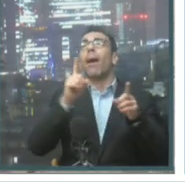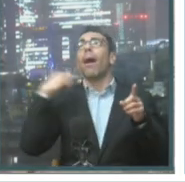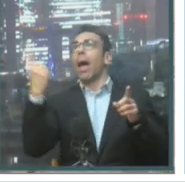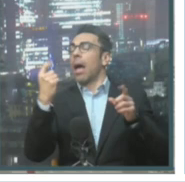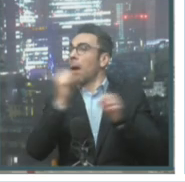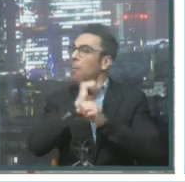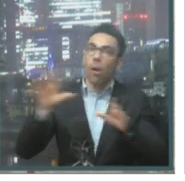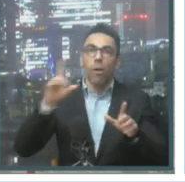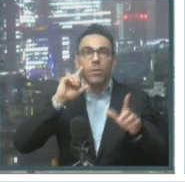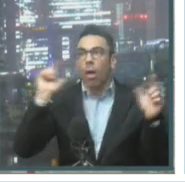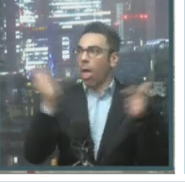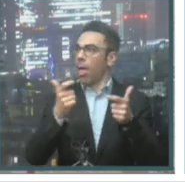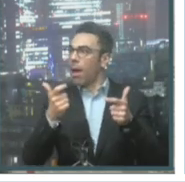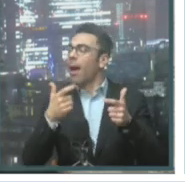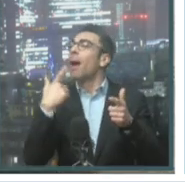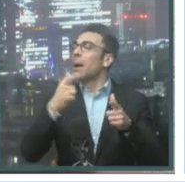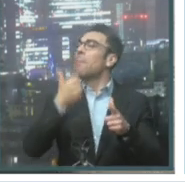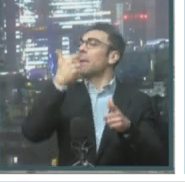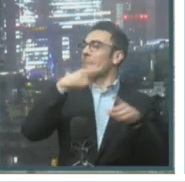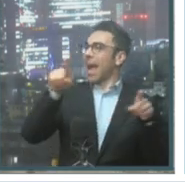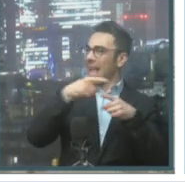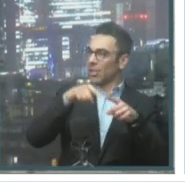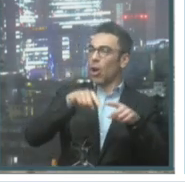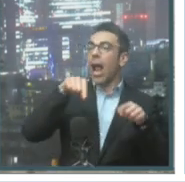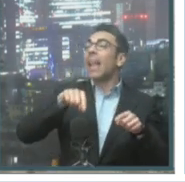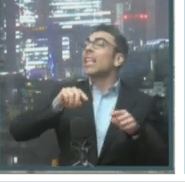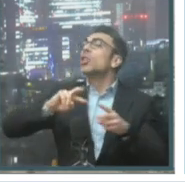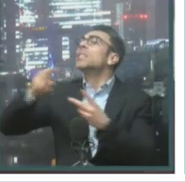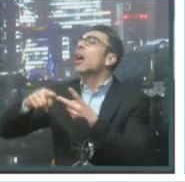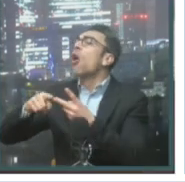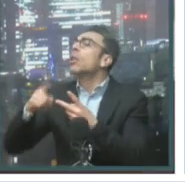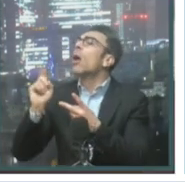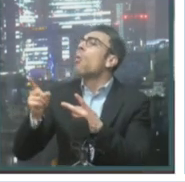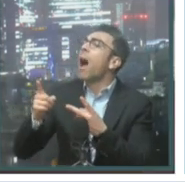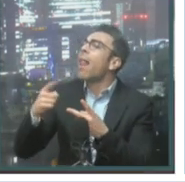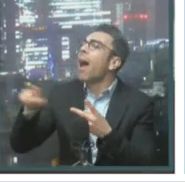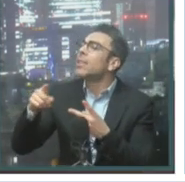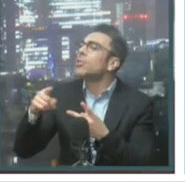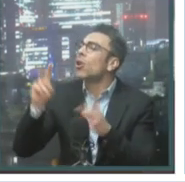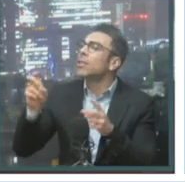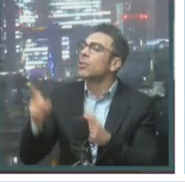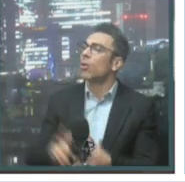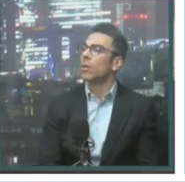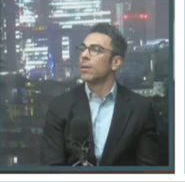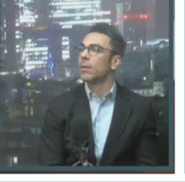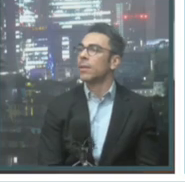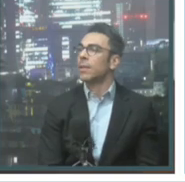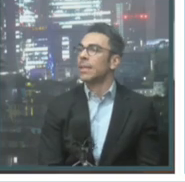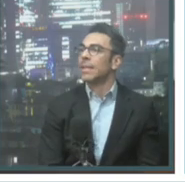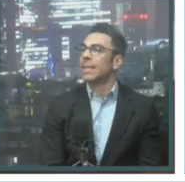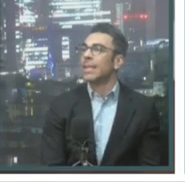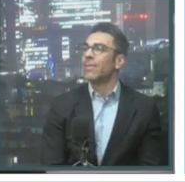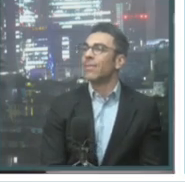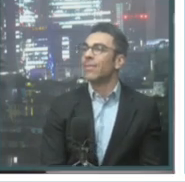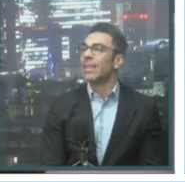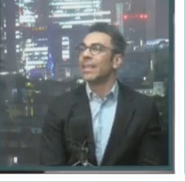come si chiamava la tua prima canzone adesso invece cosa c'è fuori permette